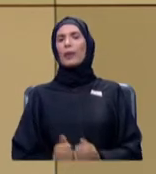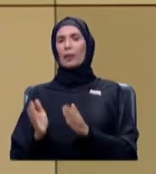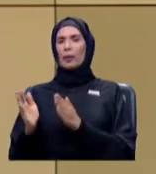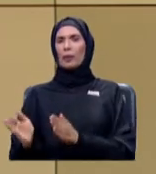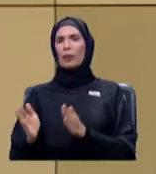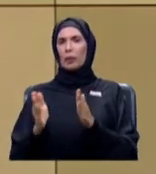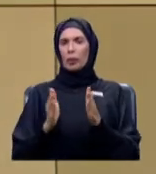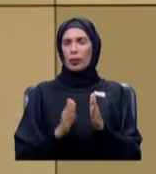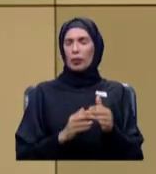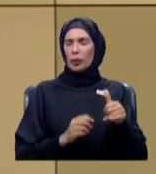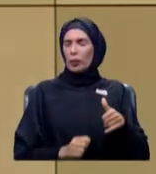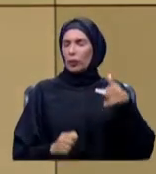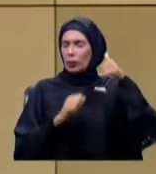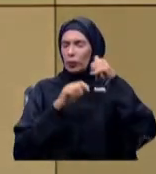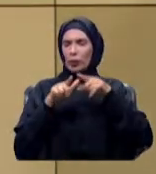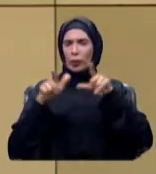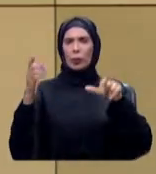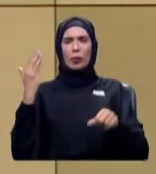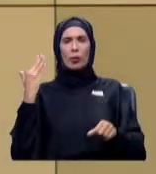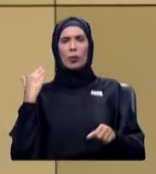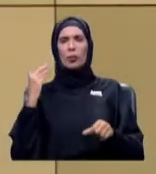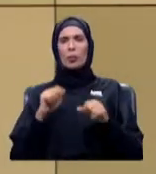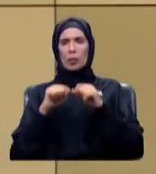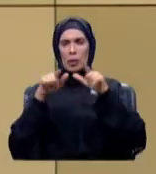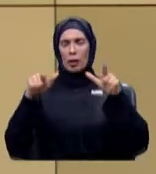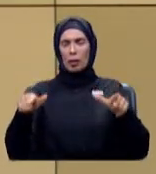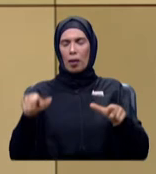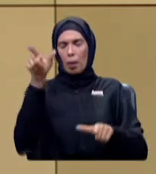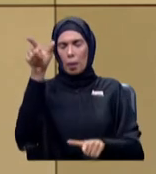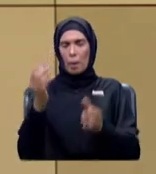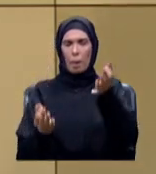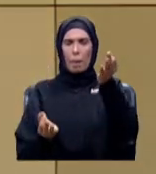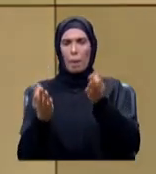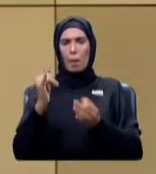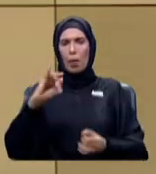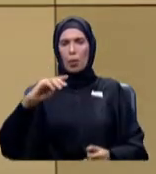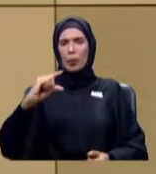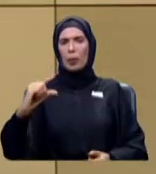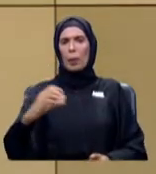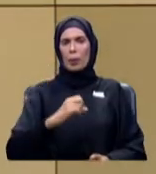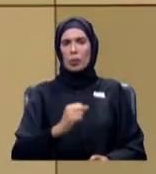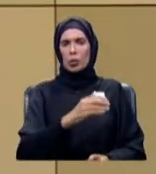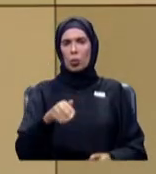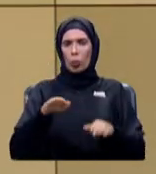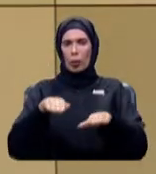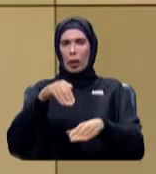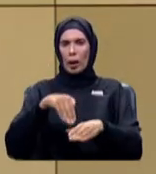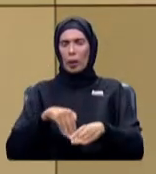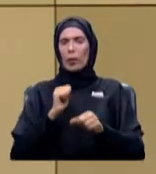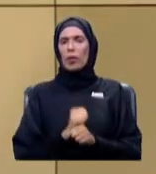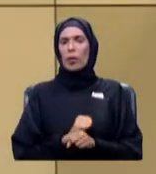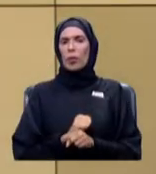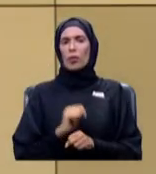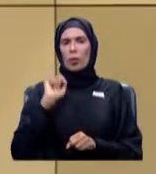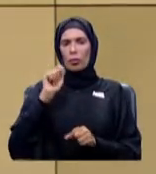وخلال اتصال هاتفي في نشرة سابقة، أوضح سعادة المستشار راشد محمد بو نجمة الأمين العام لمجلس النواب أمين